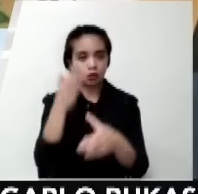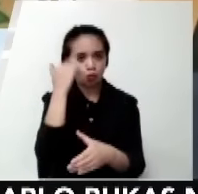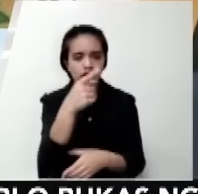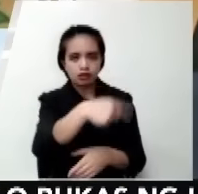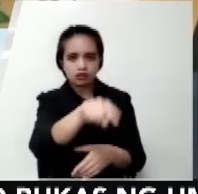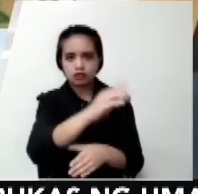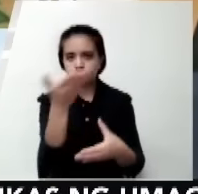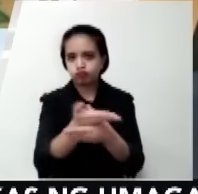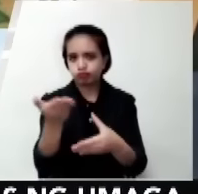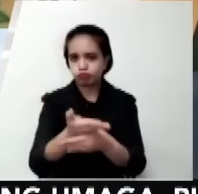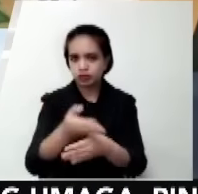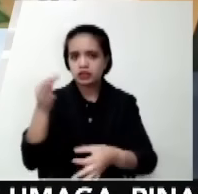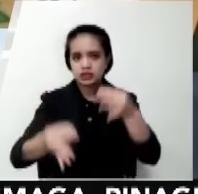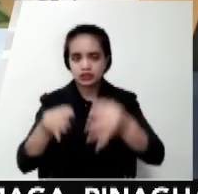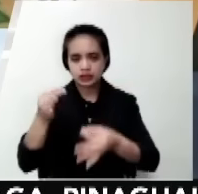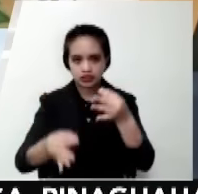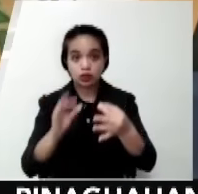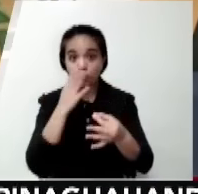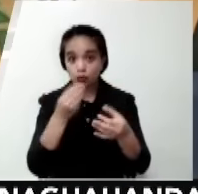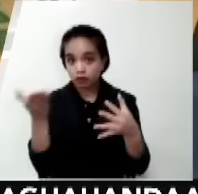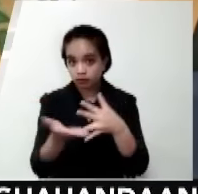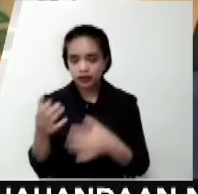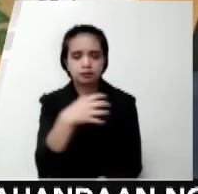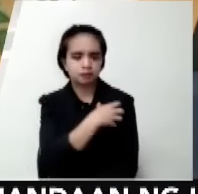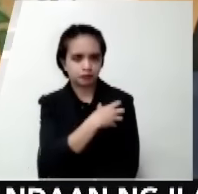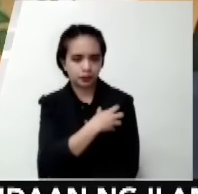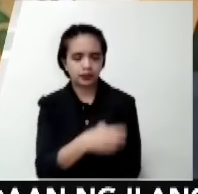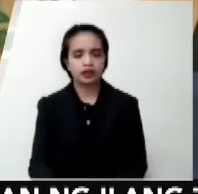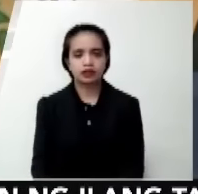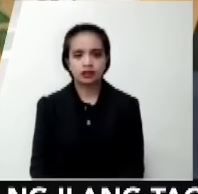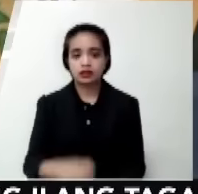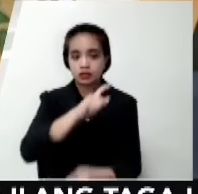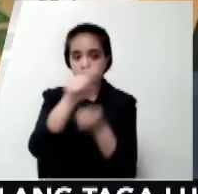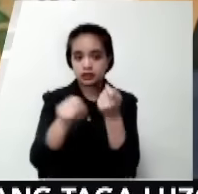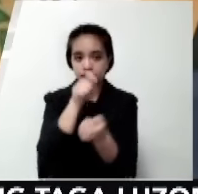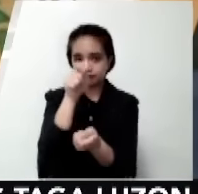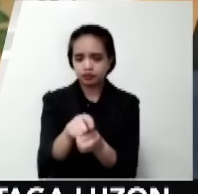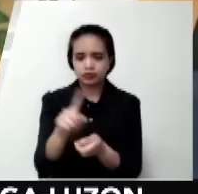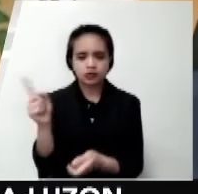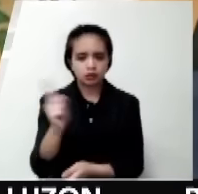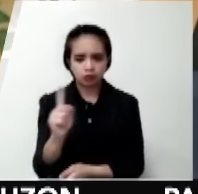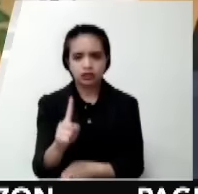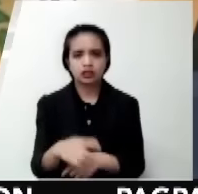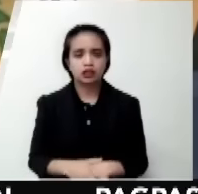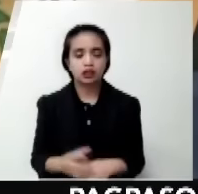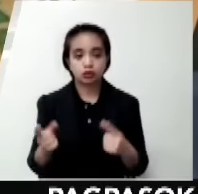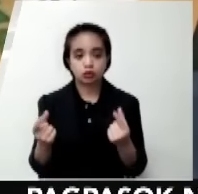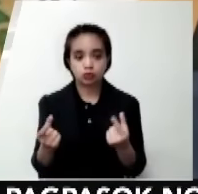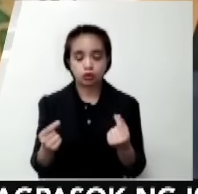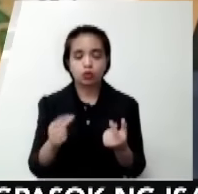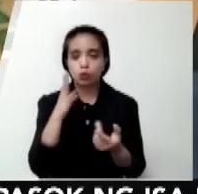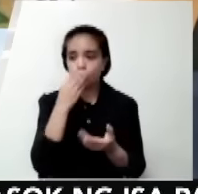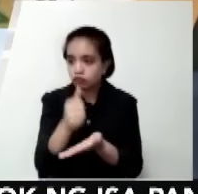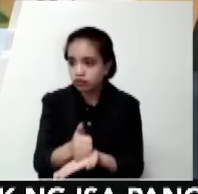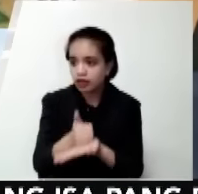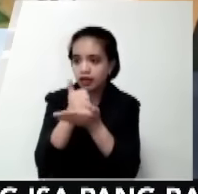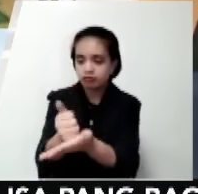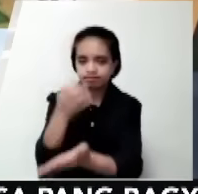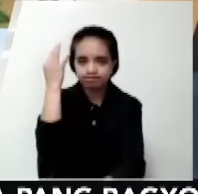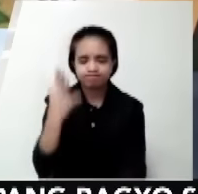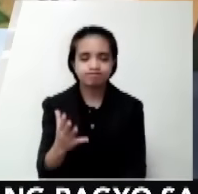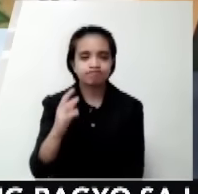PNP. Particularly doon po sa pinaniniwalaan natin na nagkanlong po dito kay Pastor Quibuloy magmula po